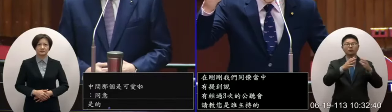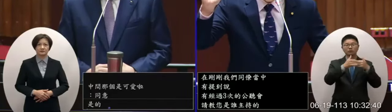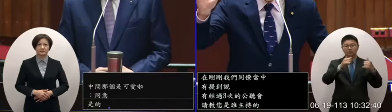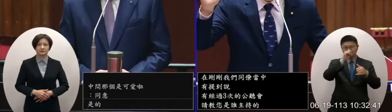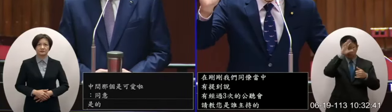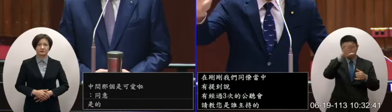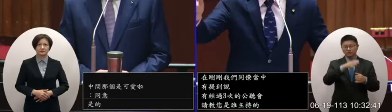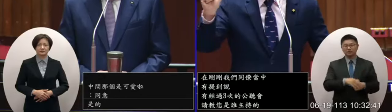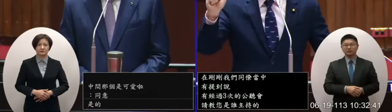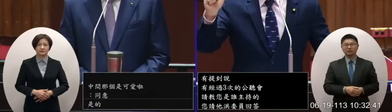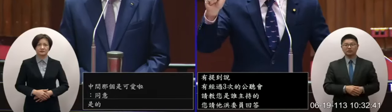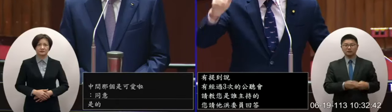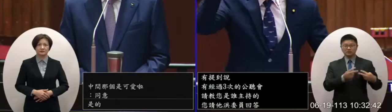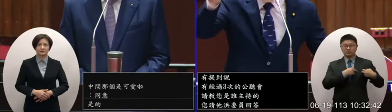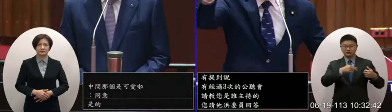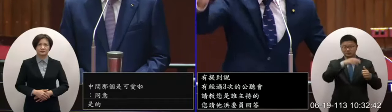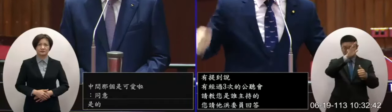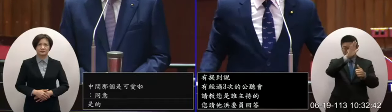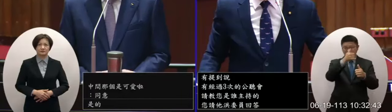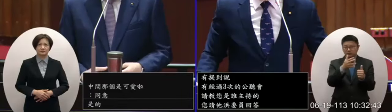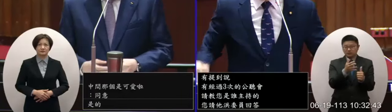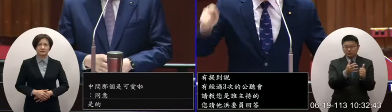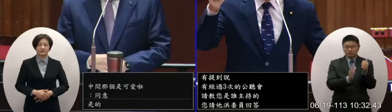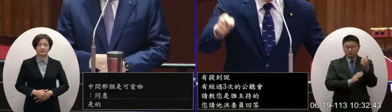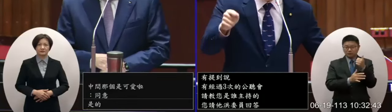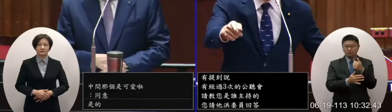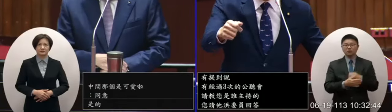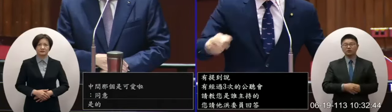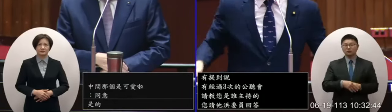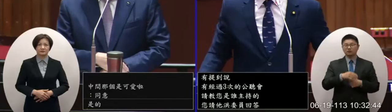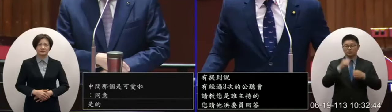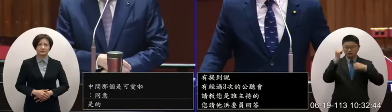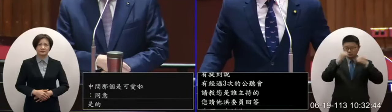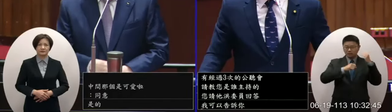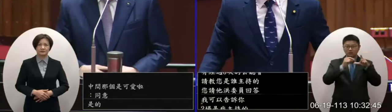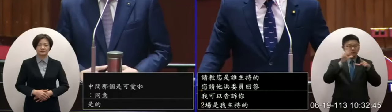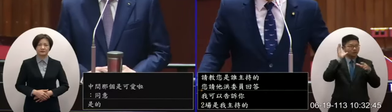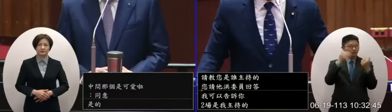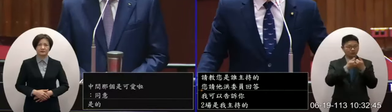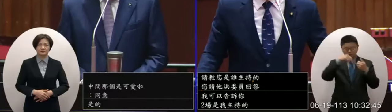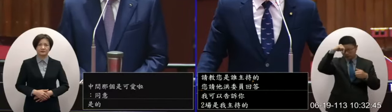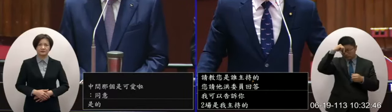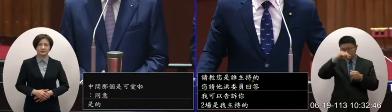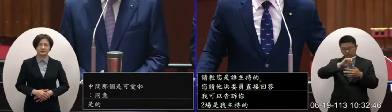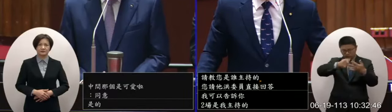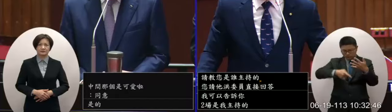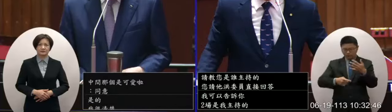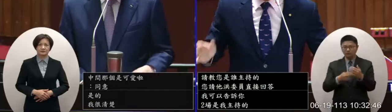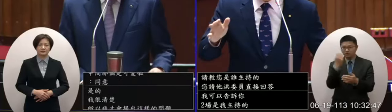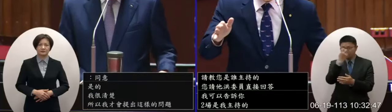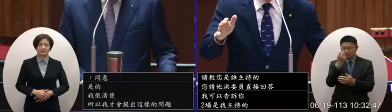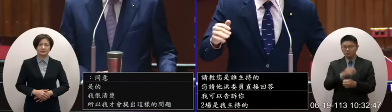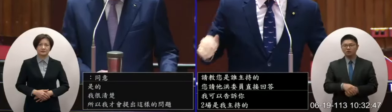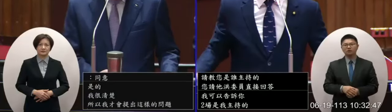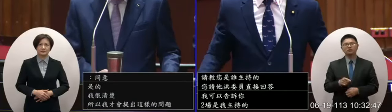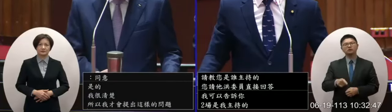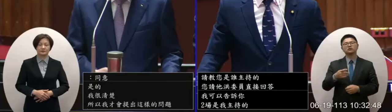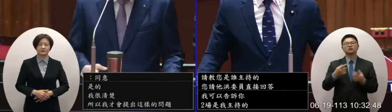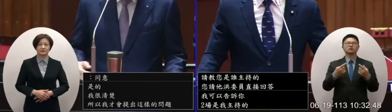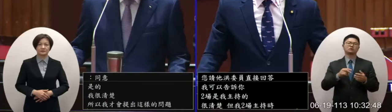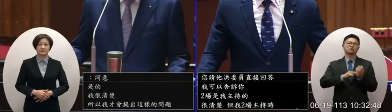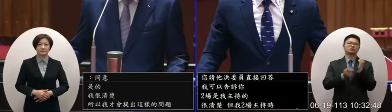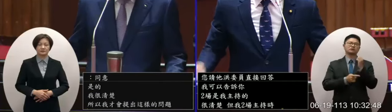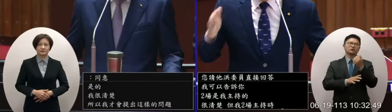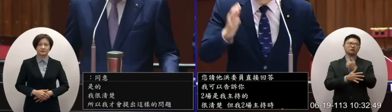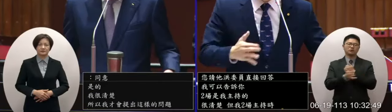的蔡昭伟，他是上午公听会，下午就要逐条讨论，这是跟我们立法院职员刑法是有所相违